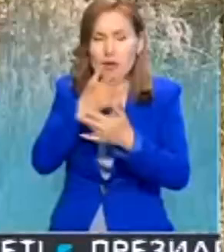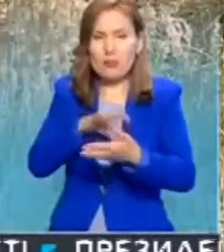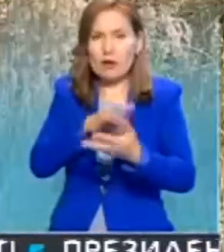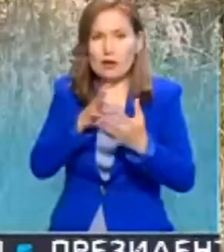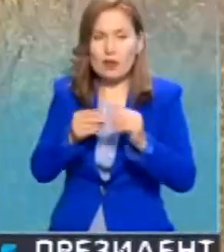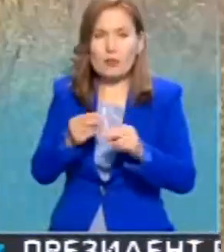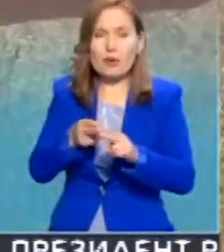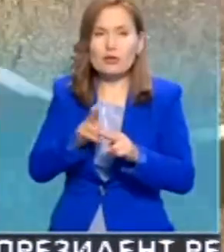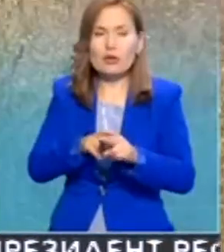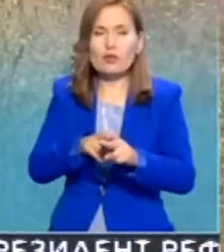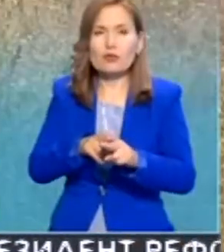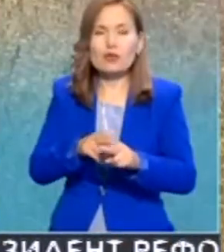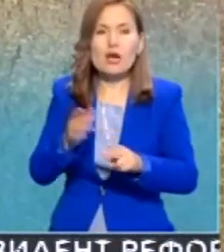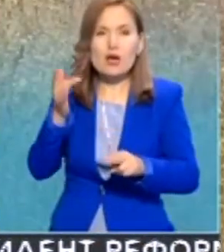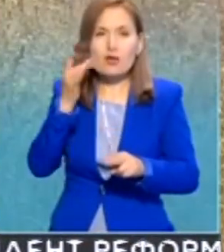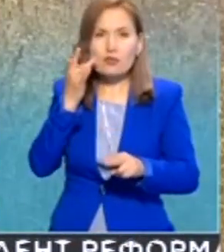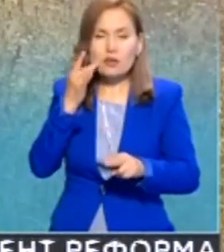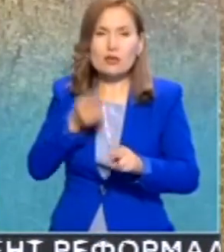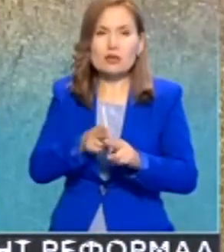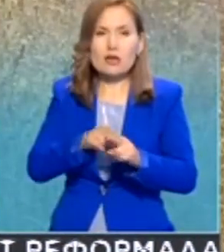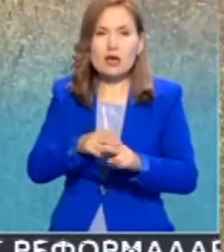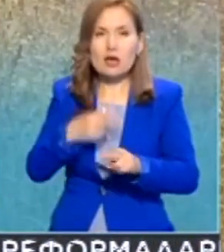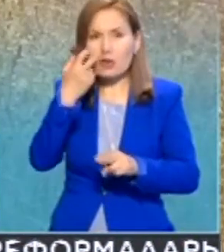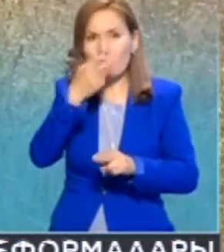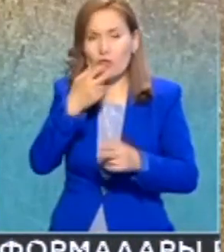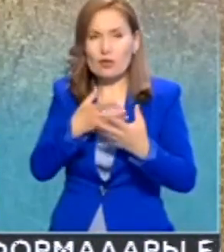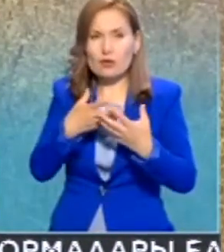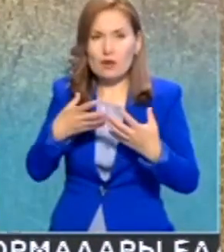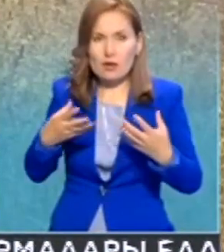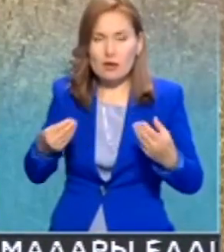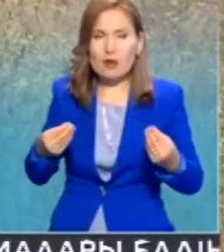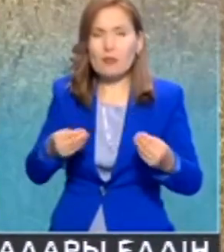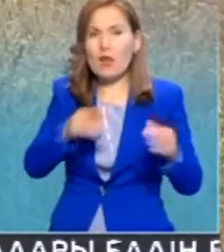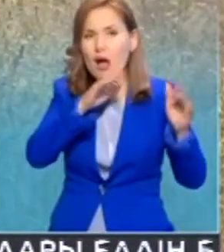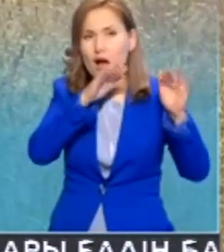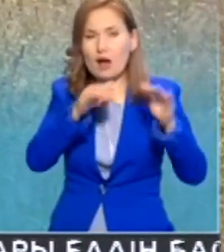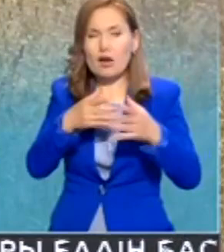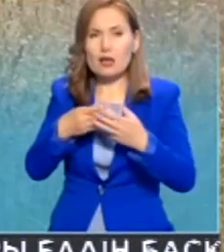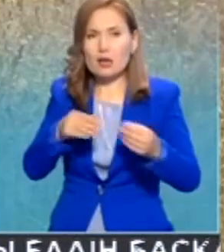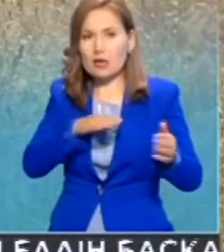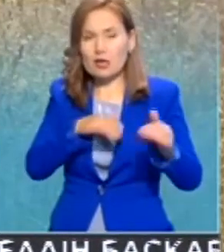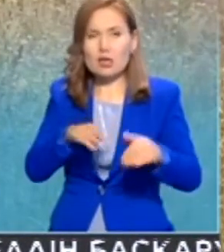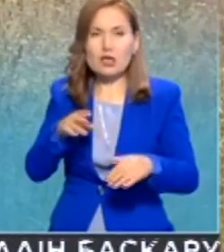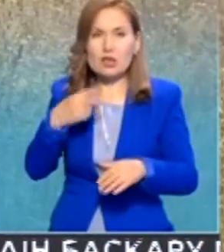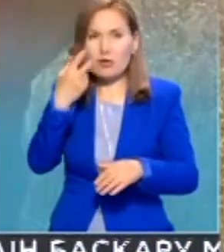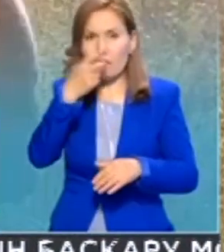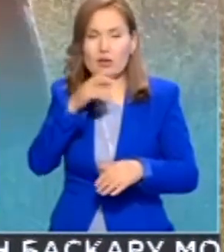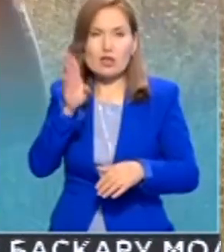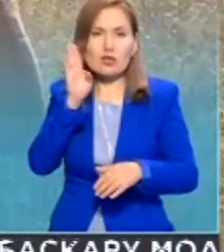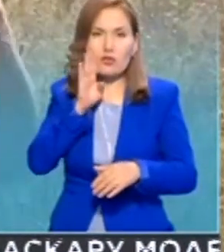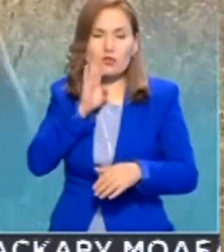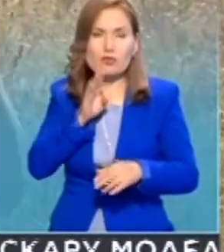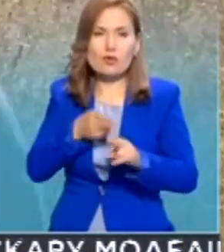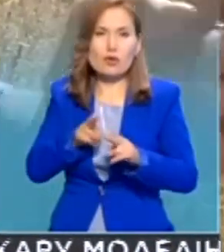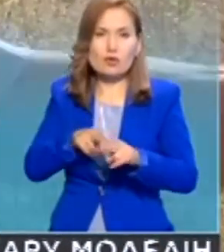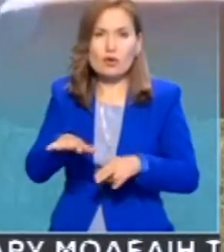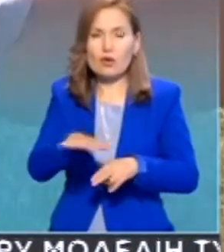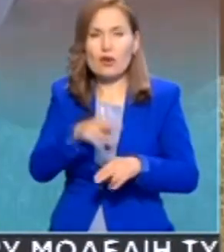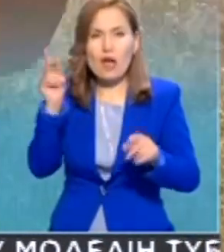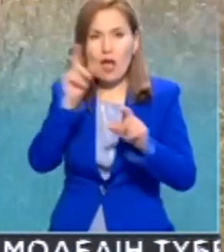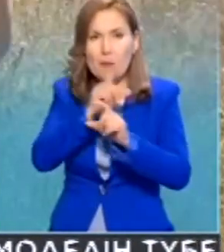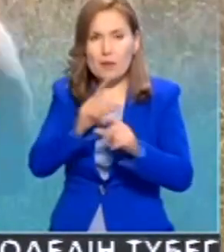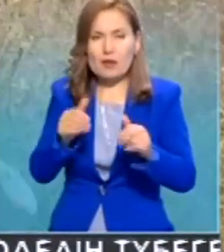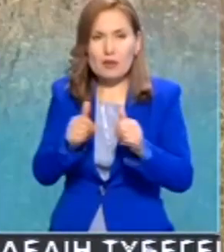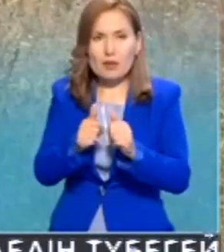қатып қалады да бері ағады. Көктем бол сасы дерігенен кейін. Әке еріп, мына діңгек мөлтек ауданына қарай ағады. Жолда 5-ші мектепті басып, бұл